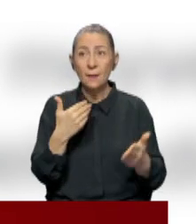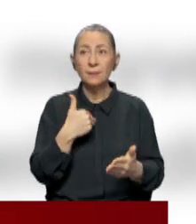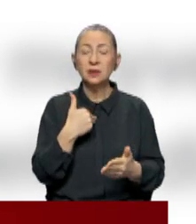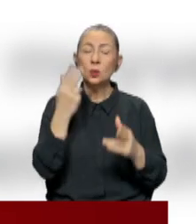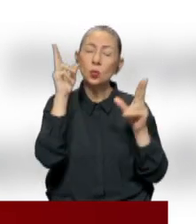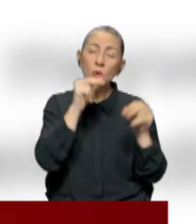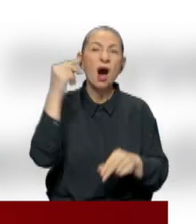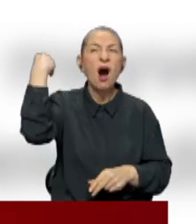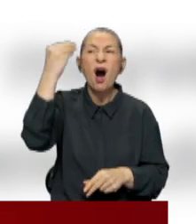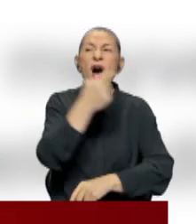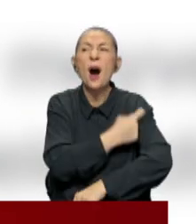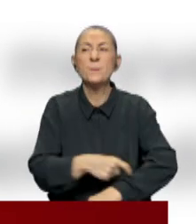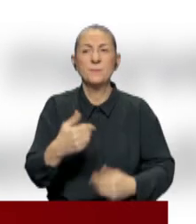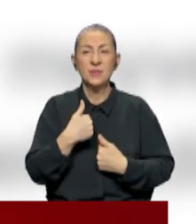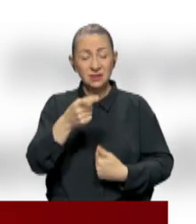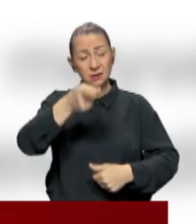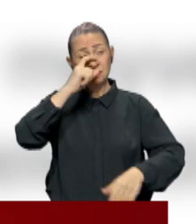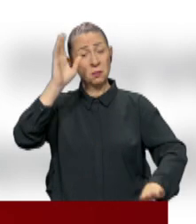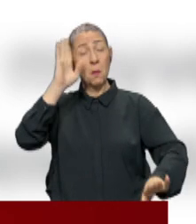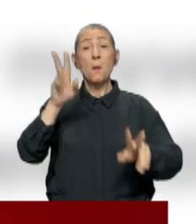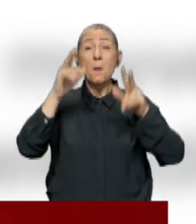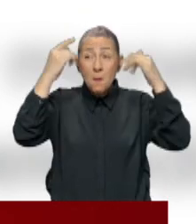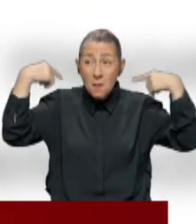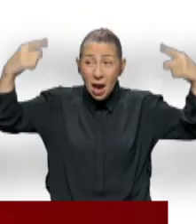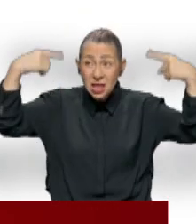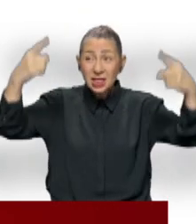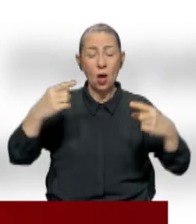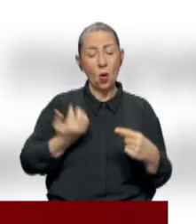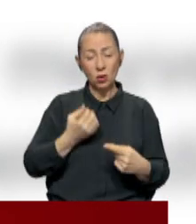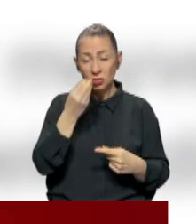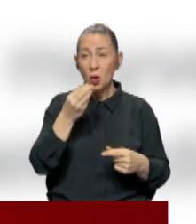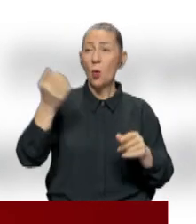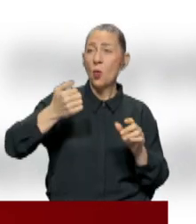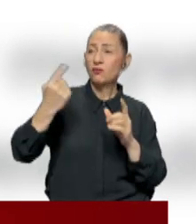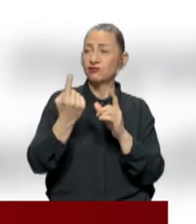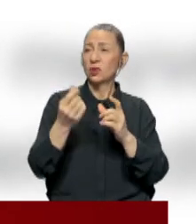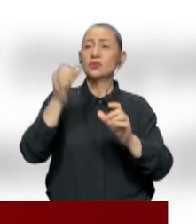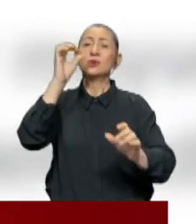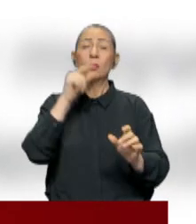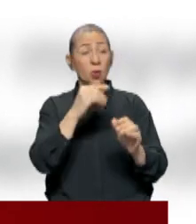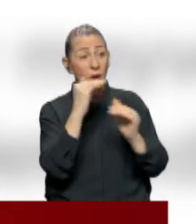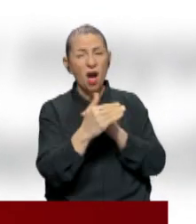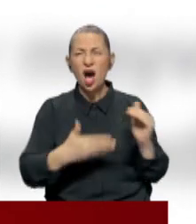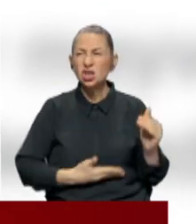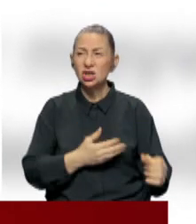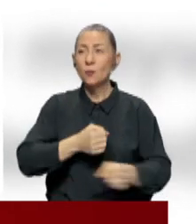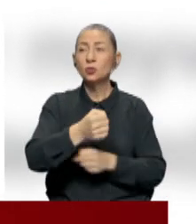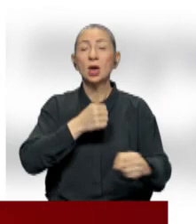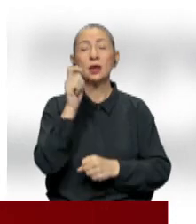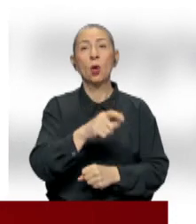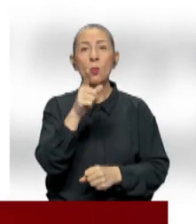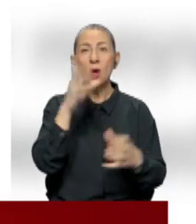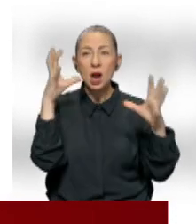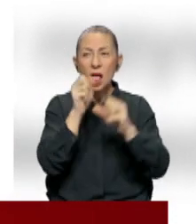Bizlere uyku haram. Sizler sarayınızda manda yoğurdu yiyip ejder meyvesiyle smoothie içerken Bu asil millet açlıkla mücadele ediyor.